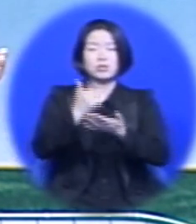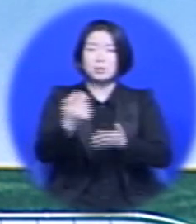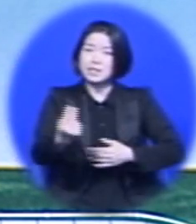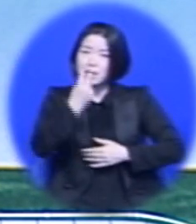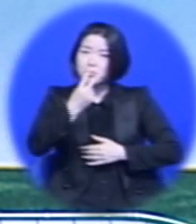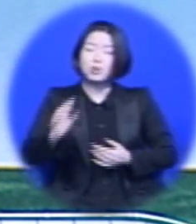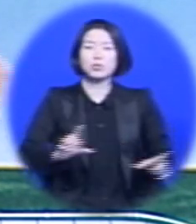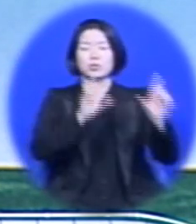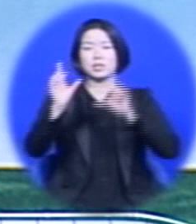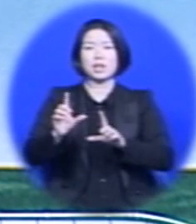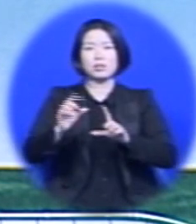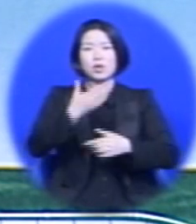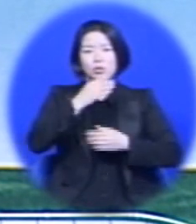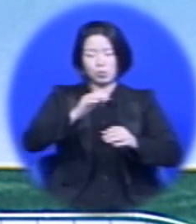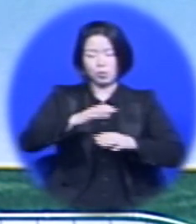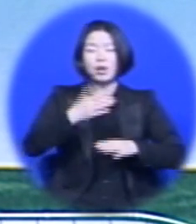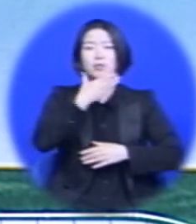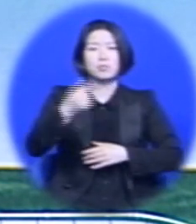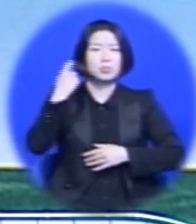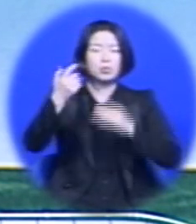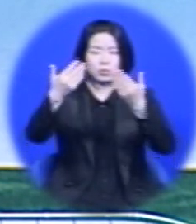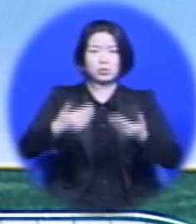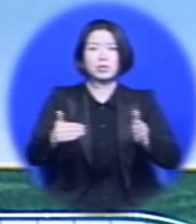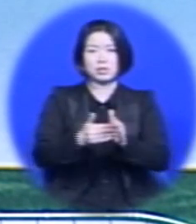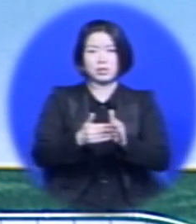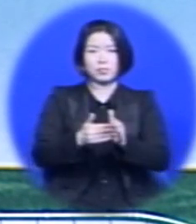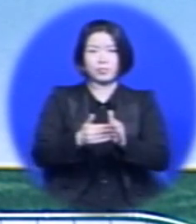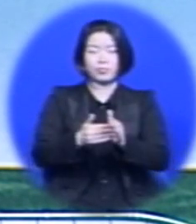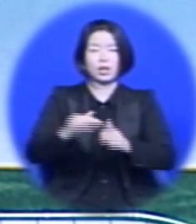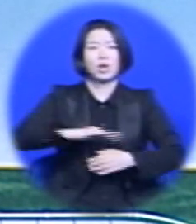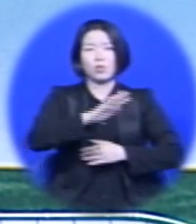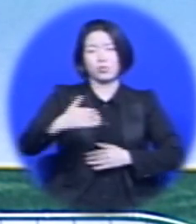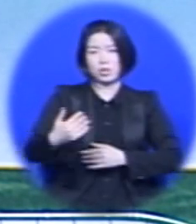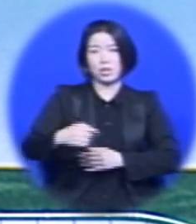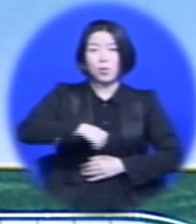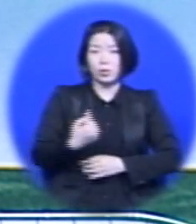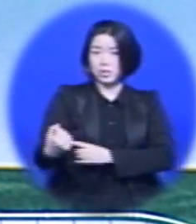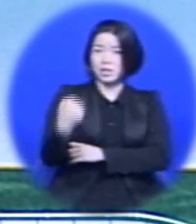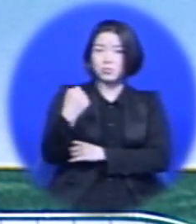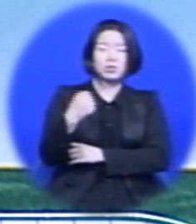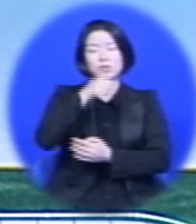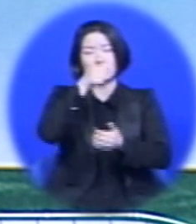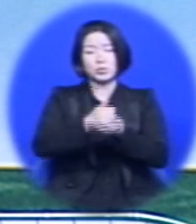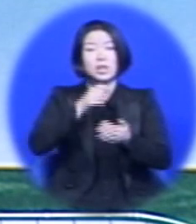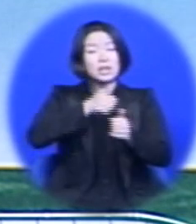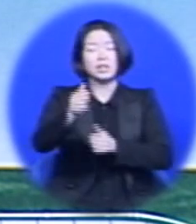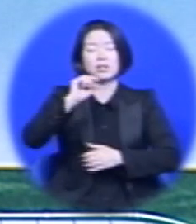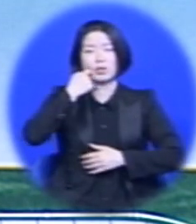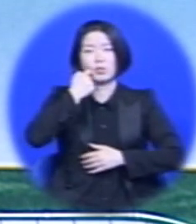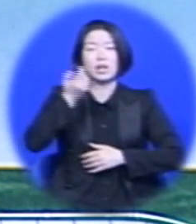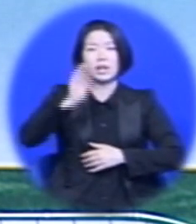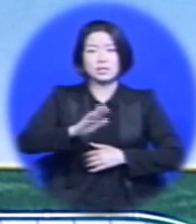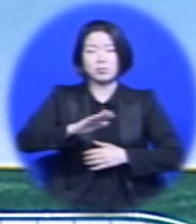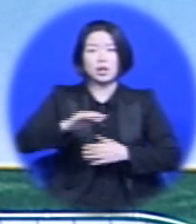놀라운 복음을 주신 겁니다 우리 힘으로는 죄를 이길 수가 없지만 우리 안에 예수님이 생명이